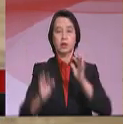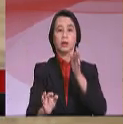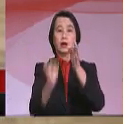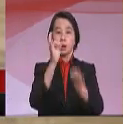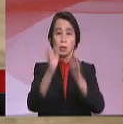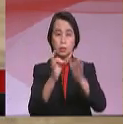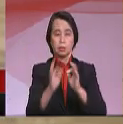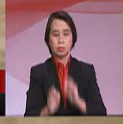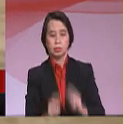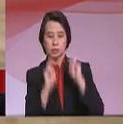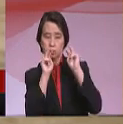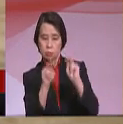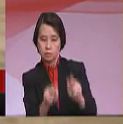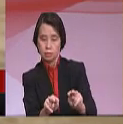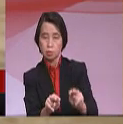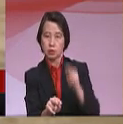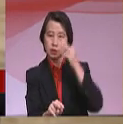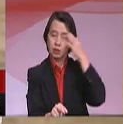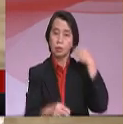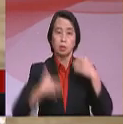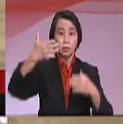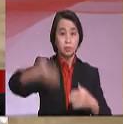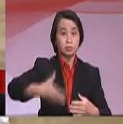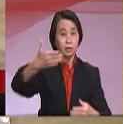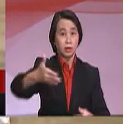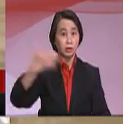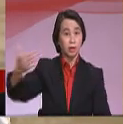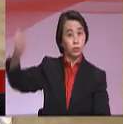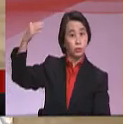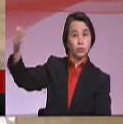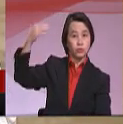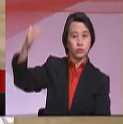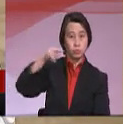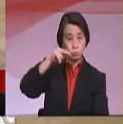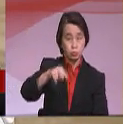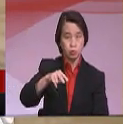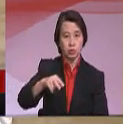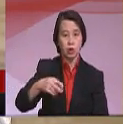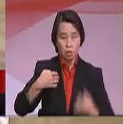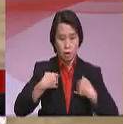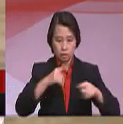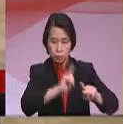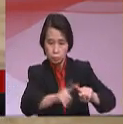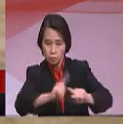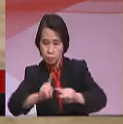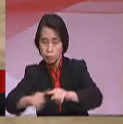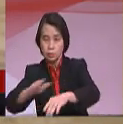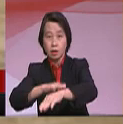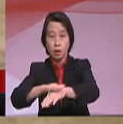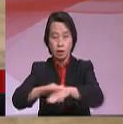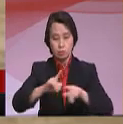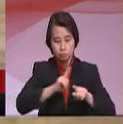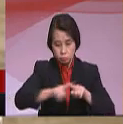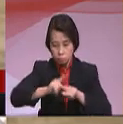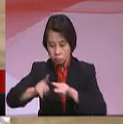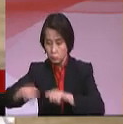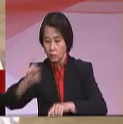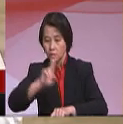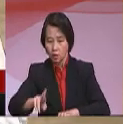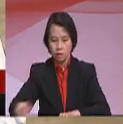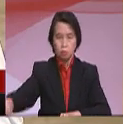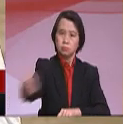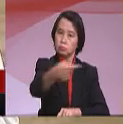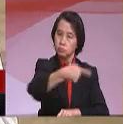dilihat daripada sejarah lampau, kewujudan pelbagai kaum dan agama yang